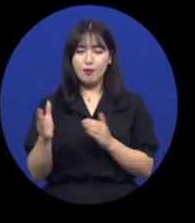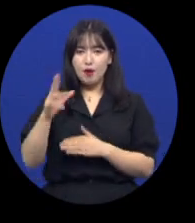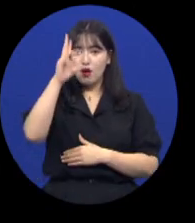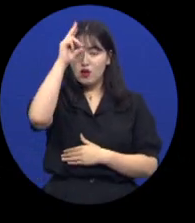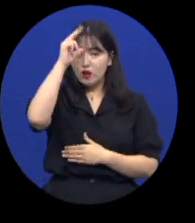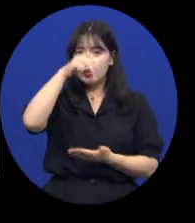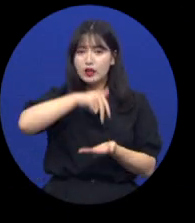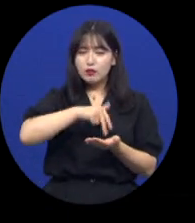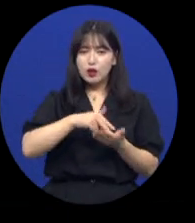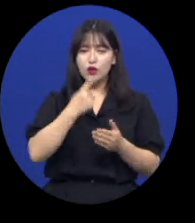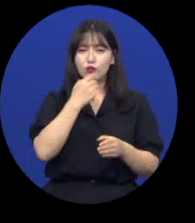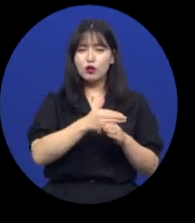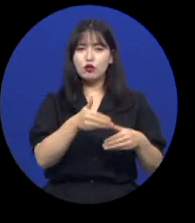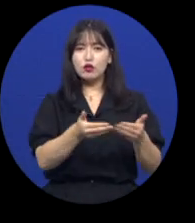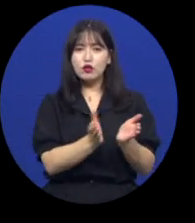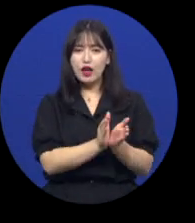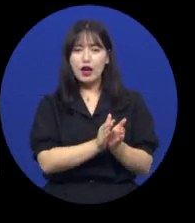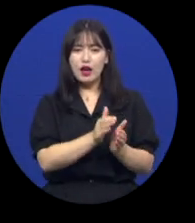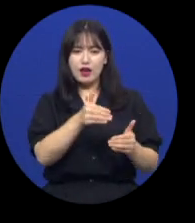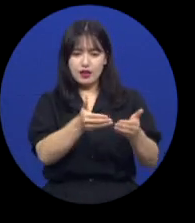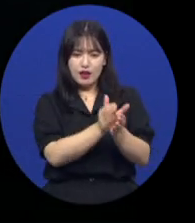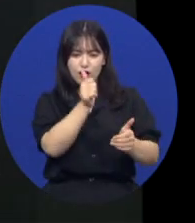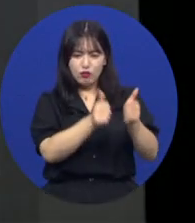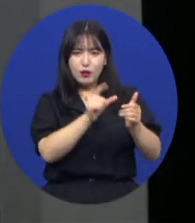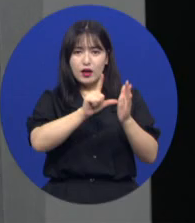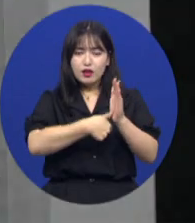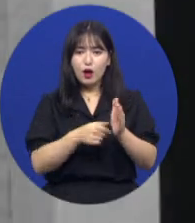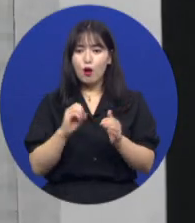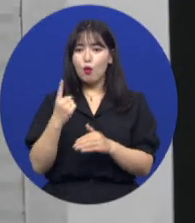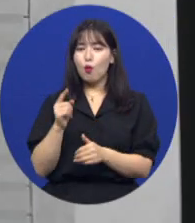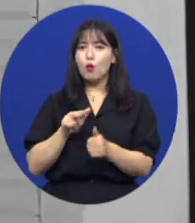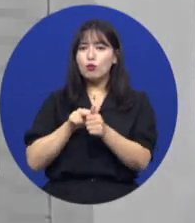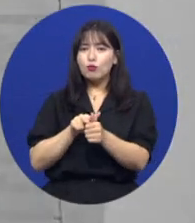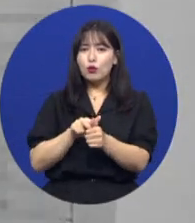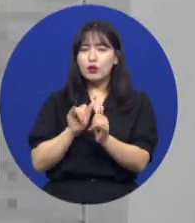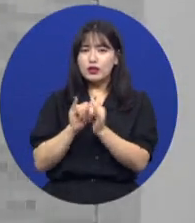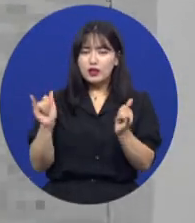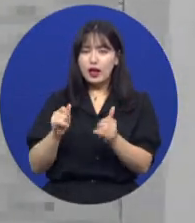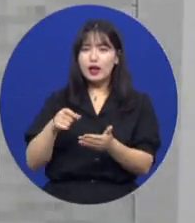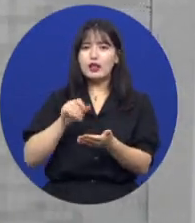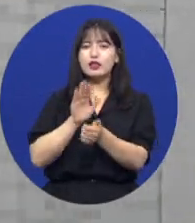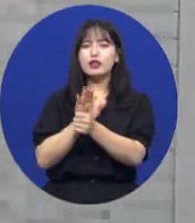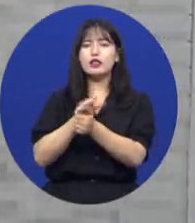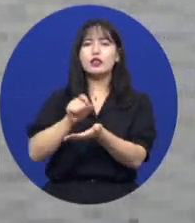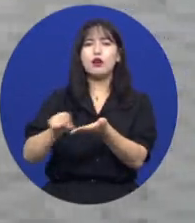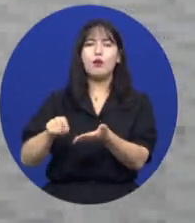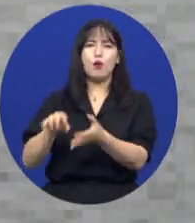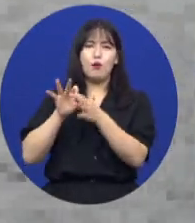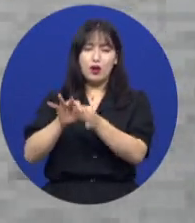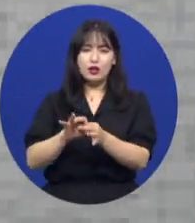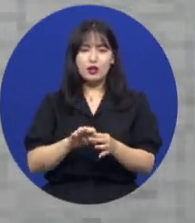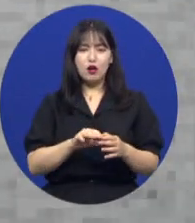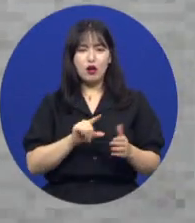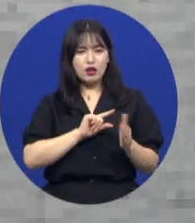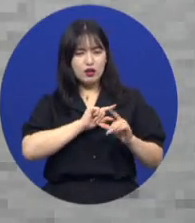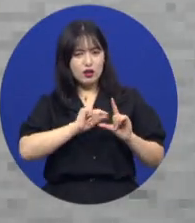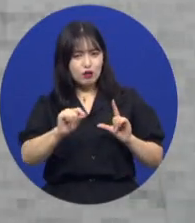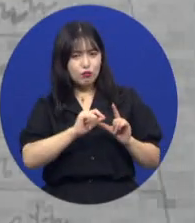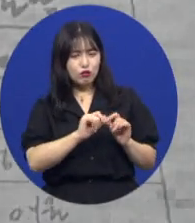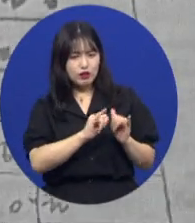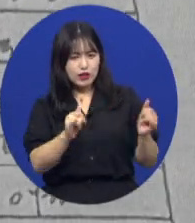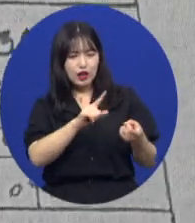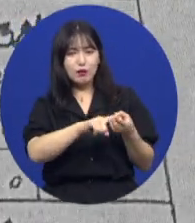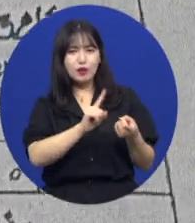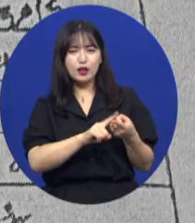민주당 경선 당시 불거진 오영훈 후보 지지 서명 논란과 관련해 일부 인사들을 기소 의견으로 검찰에